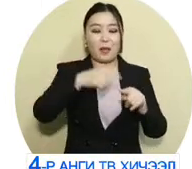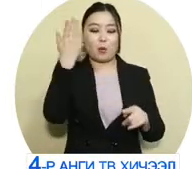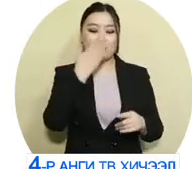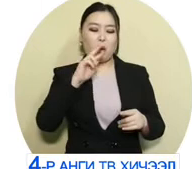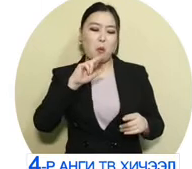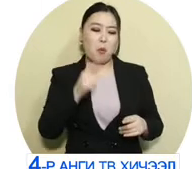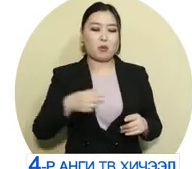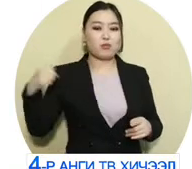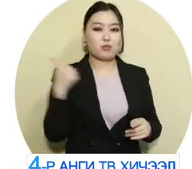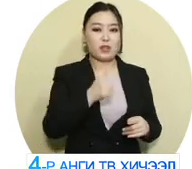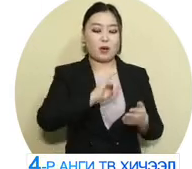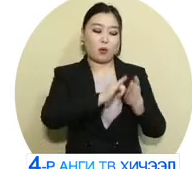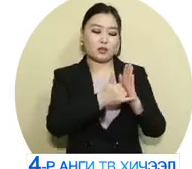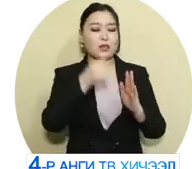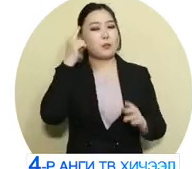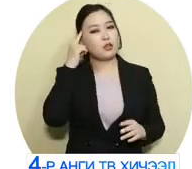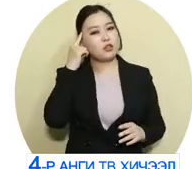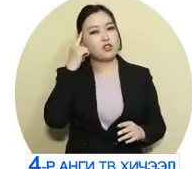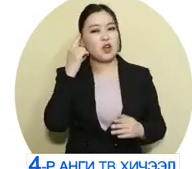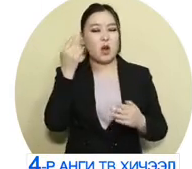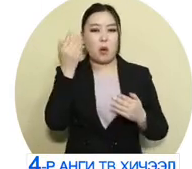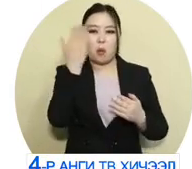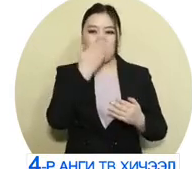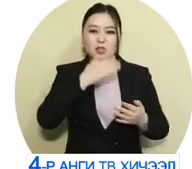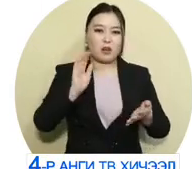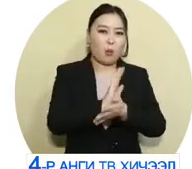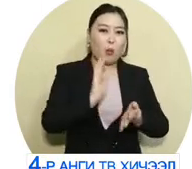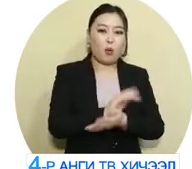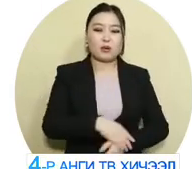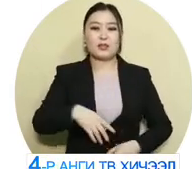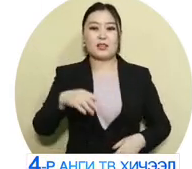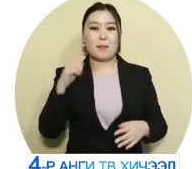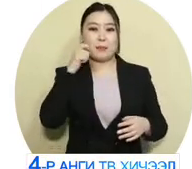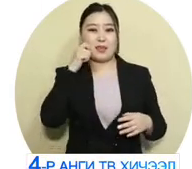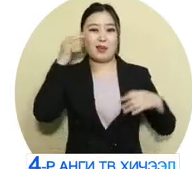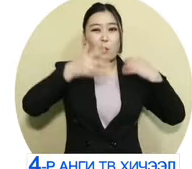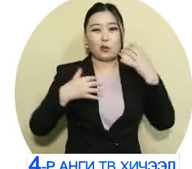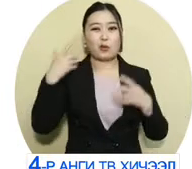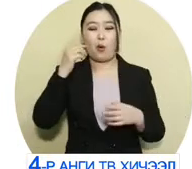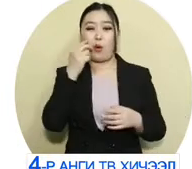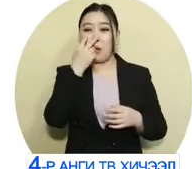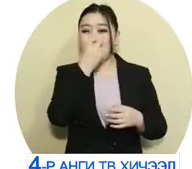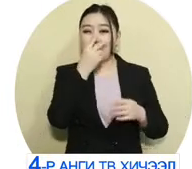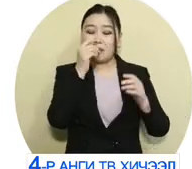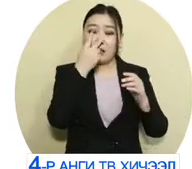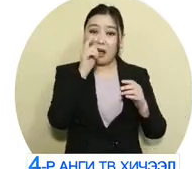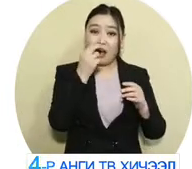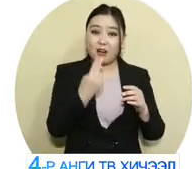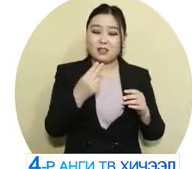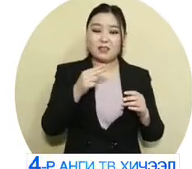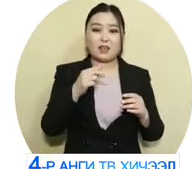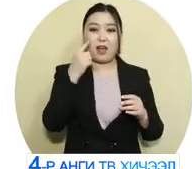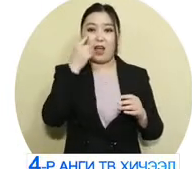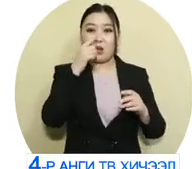тунгааж унших хурд биеийн хөдөлгөөн, нүүрний хувирал, нүдний харц, дууны өнгөө тохируулан дохио